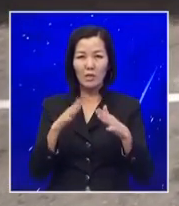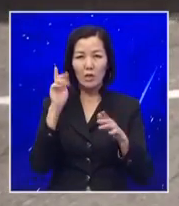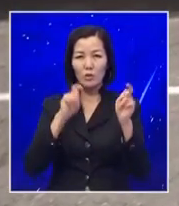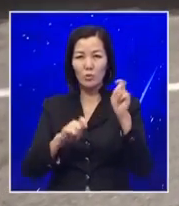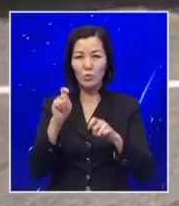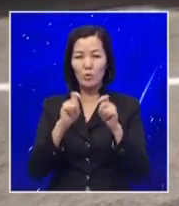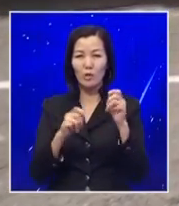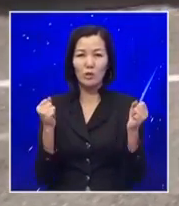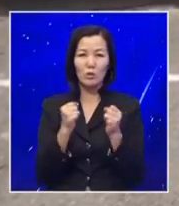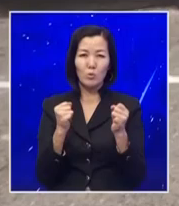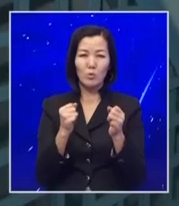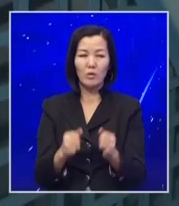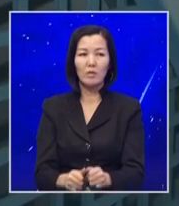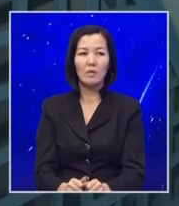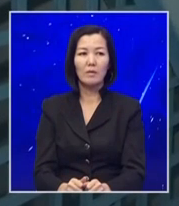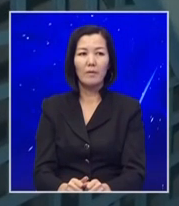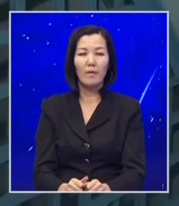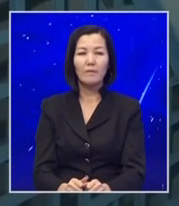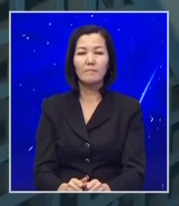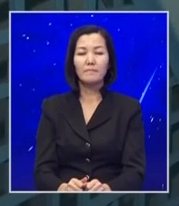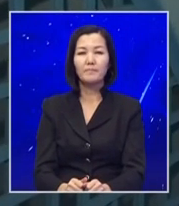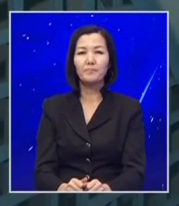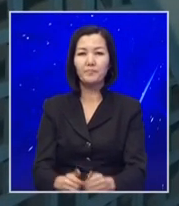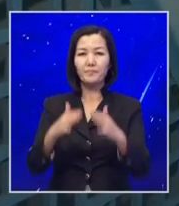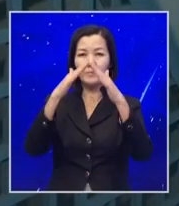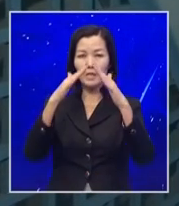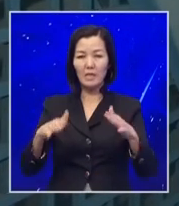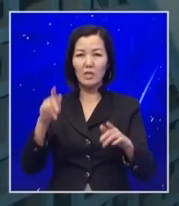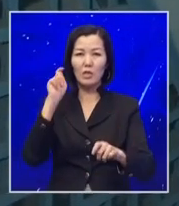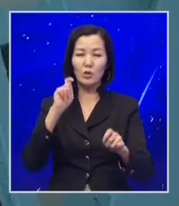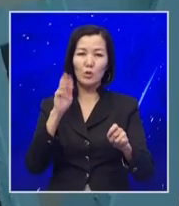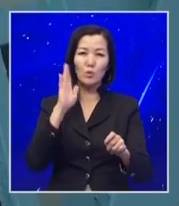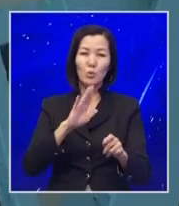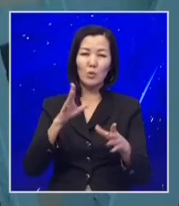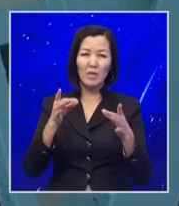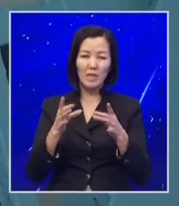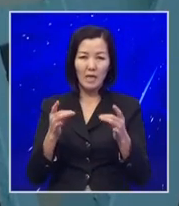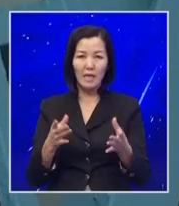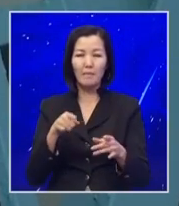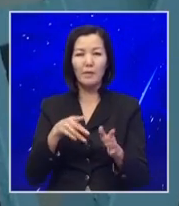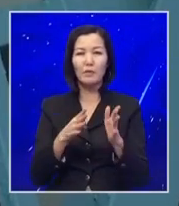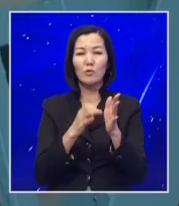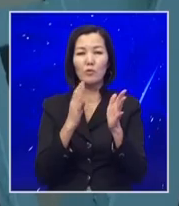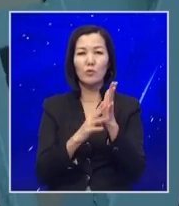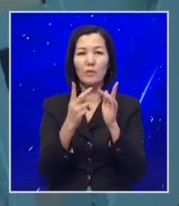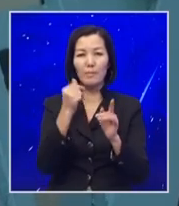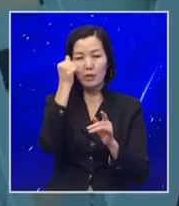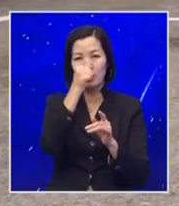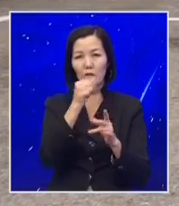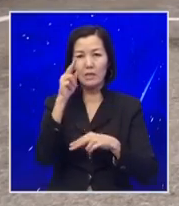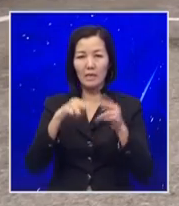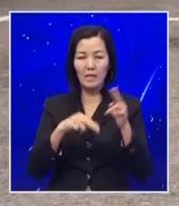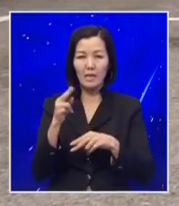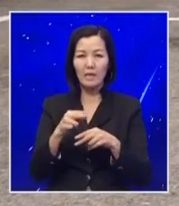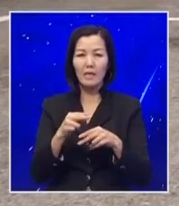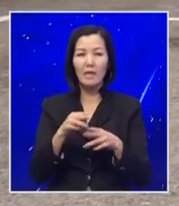іші суық дейді. Сылақтары сыпырылып тұрған Мәншік Мәметов атындағы мектеп 1991 жылы салынған.